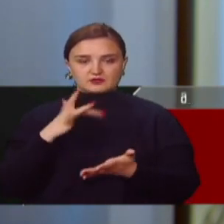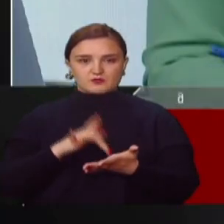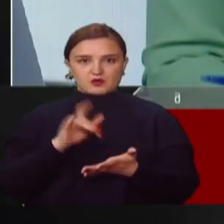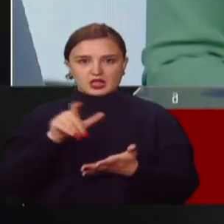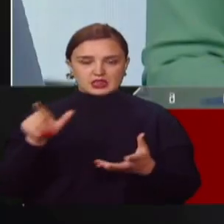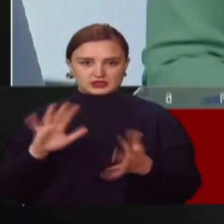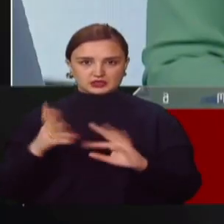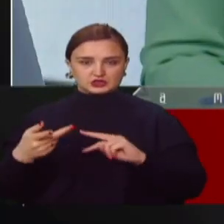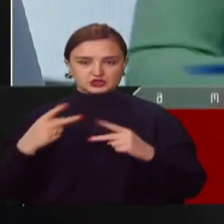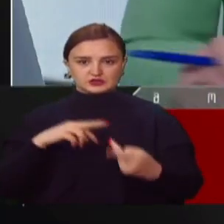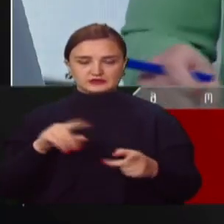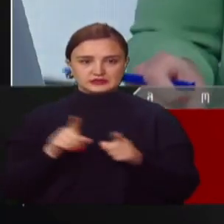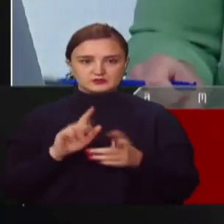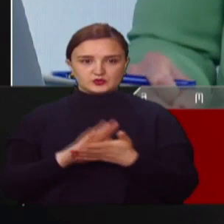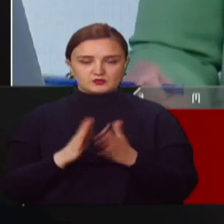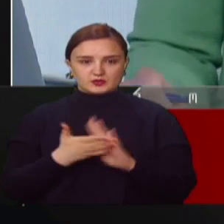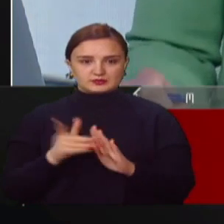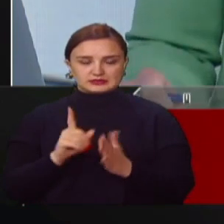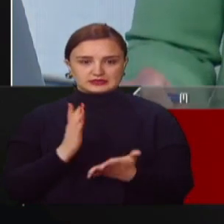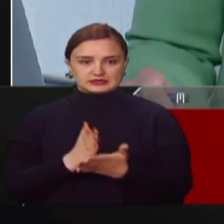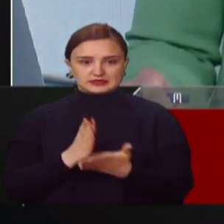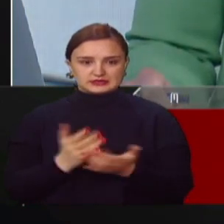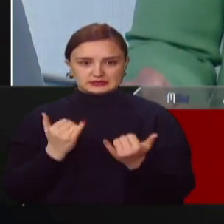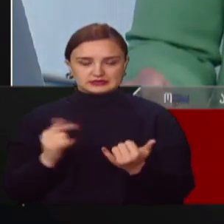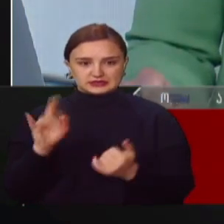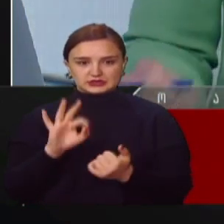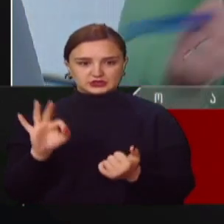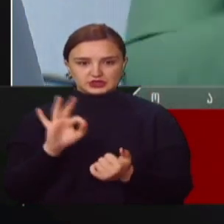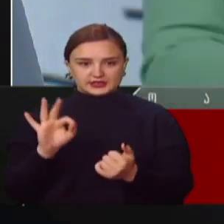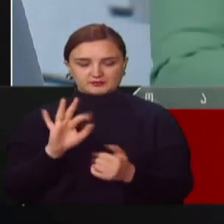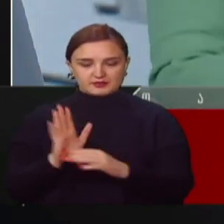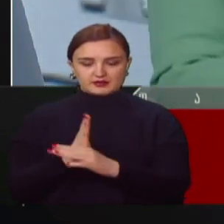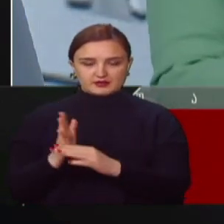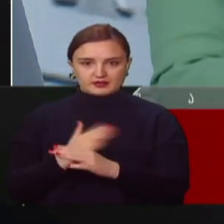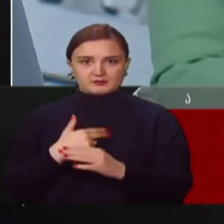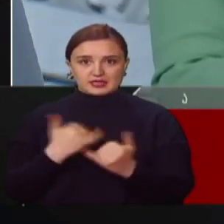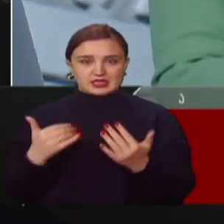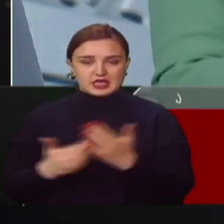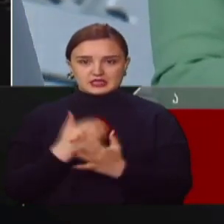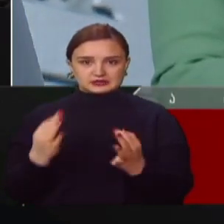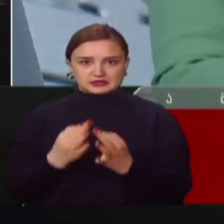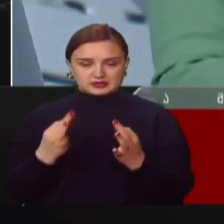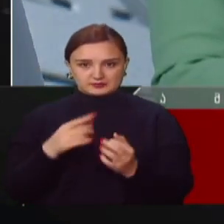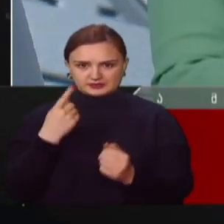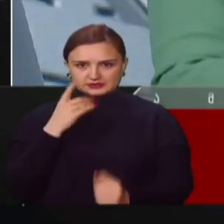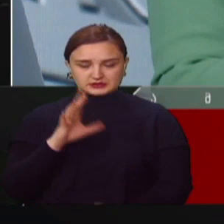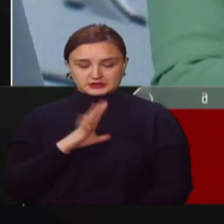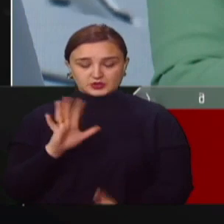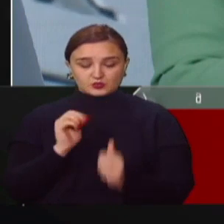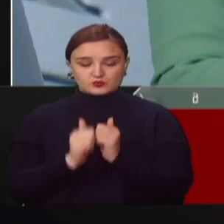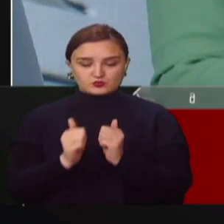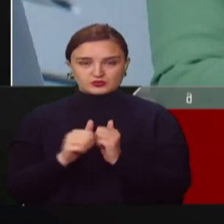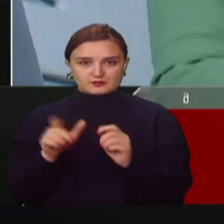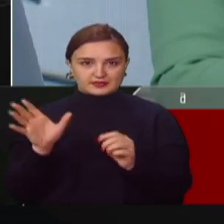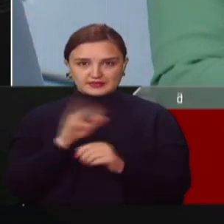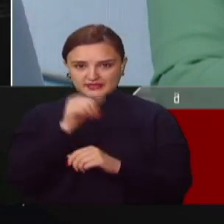შეცვლის ნამდვილად იმ მდგომარეობას რამდგომარეობაც არის. Რაც შეეხება კონფიგურაციას, მე ახალს ნამდვილად არაფერს არ ვიტყვი, სულ ამაზე ვსაუბრობ მთელი